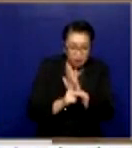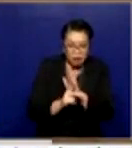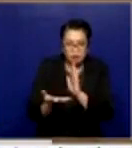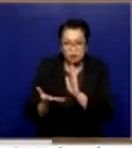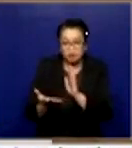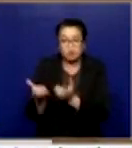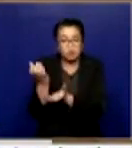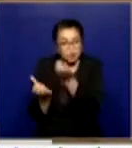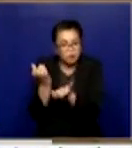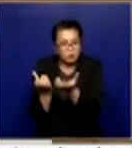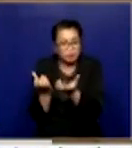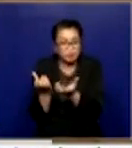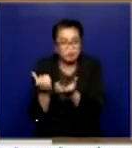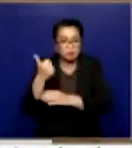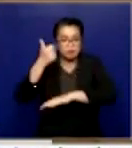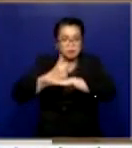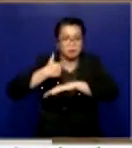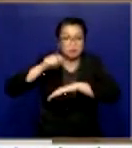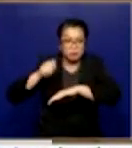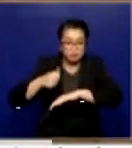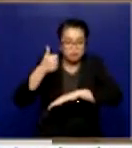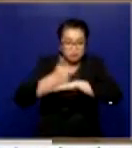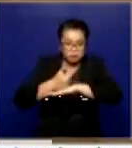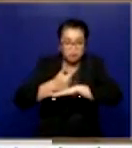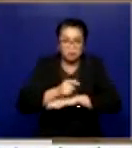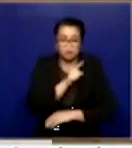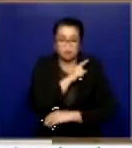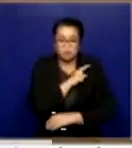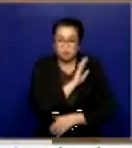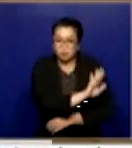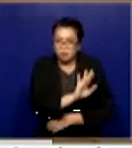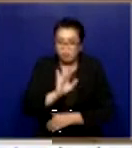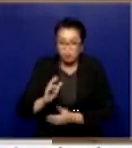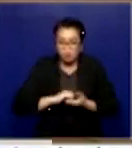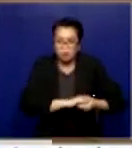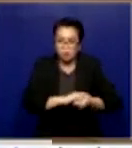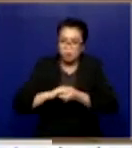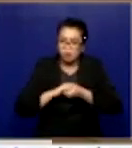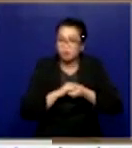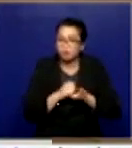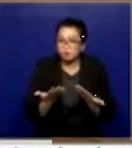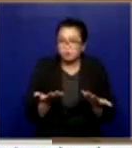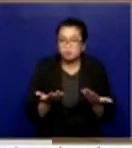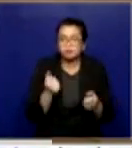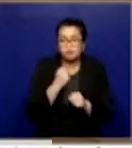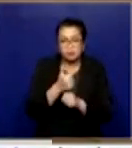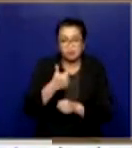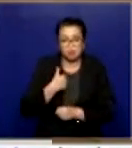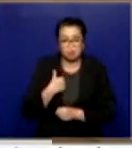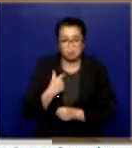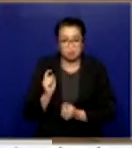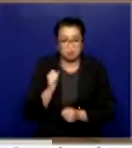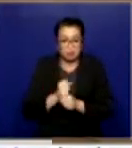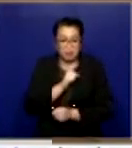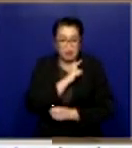ถ้าเราอยู่ในทำธุรการหน้าที่ใครหน้าที่ขายก็ทำลูกเหมือนกันได้ก็ร่วมก็เท่านั้นเองผมไม่ปัญหาก้าว